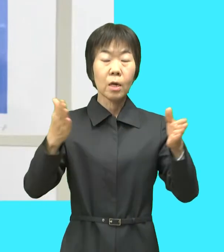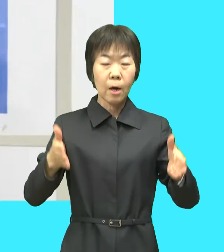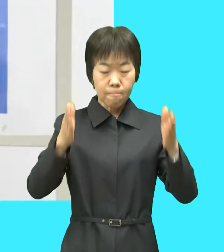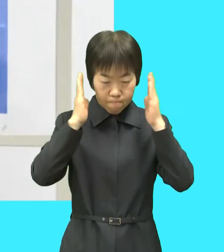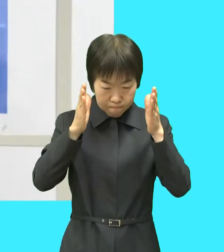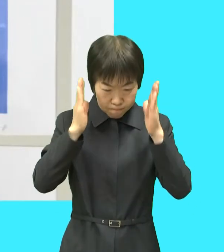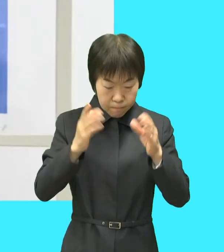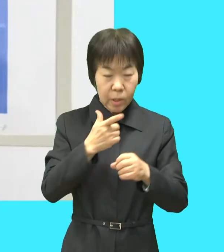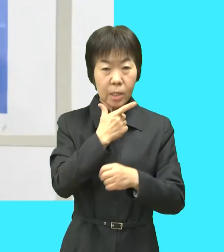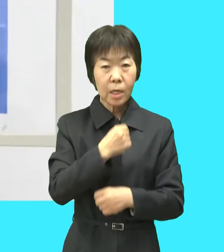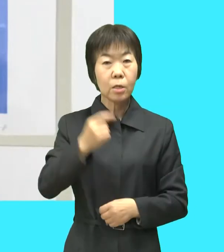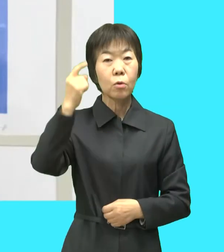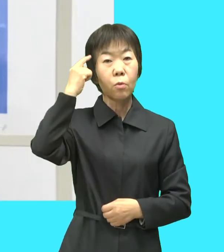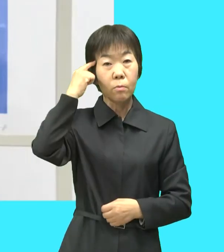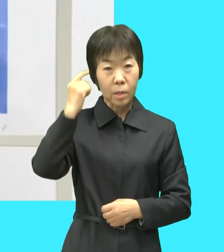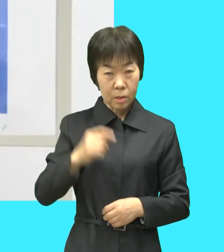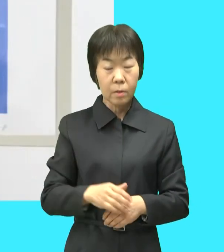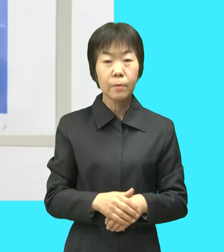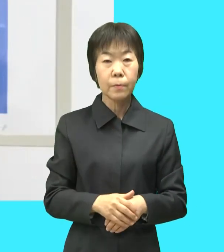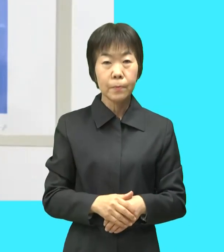を尽くしていきたいと思います。